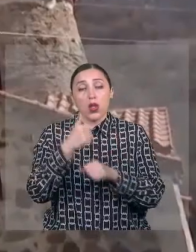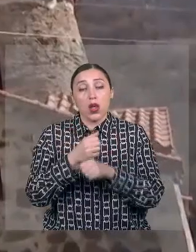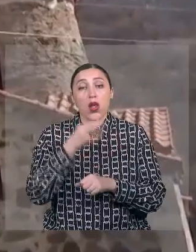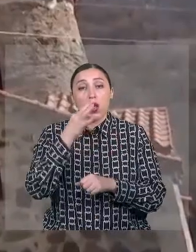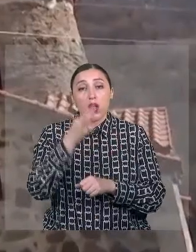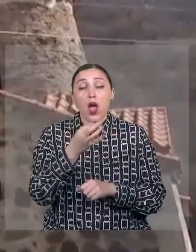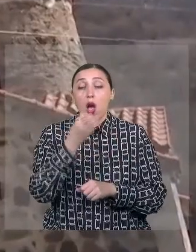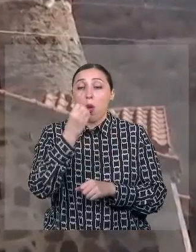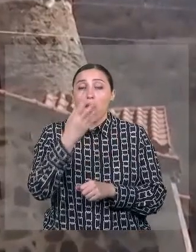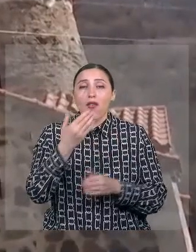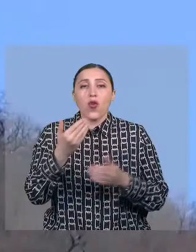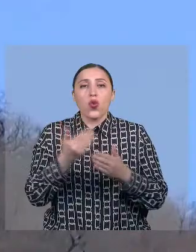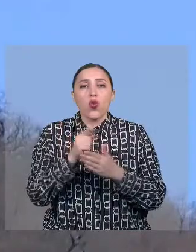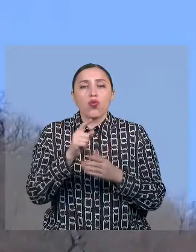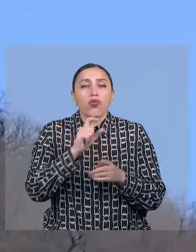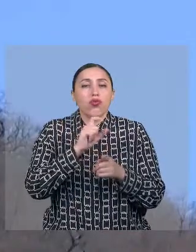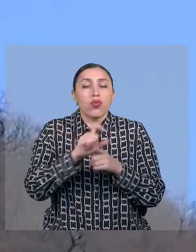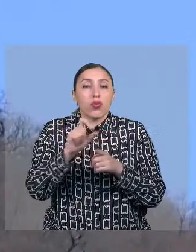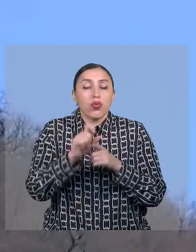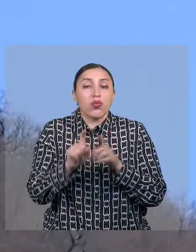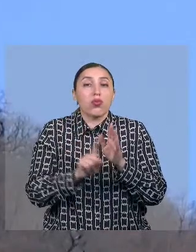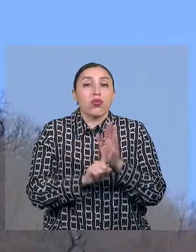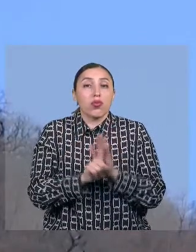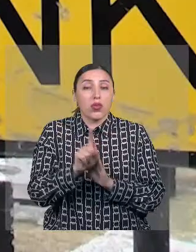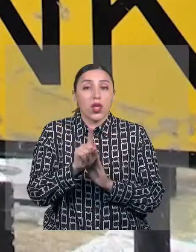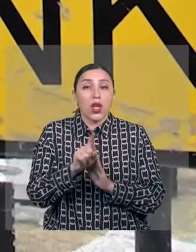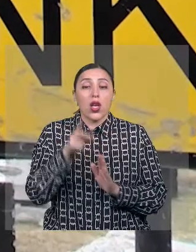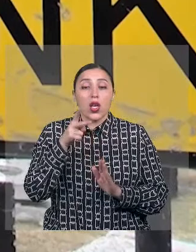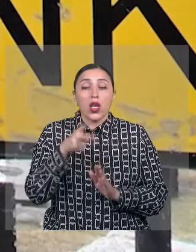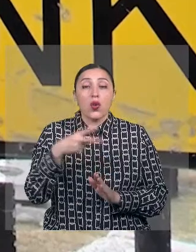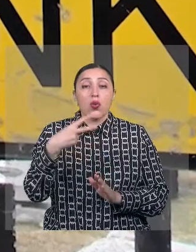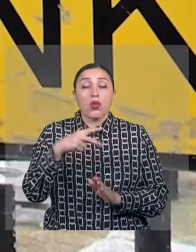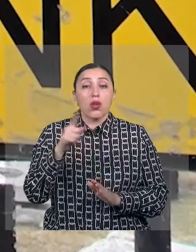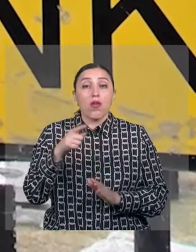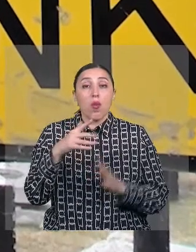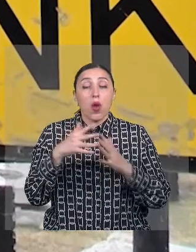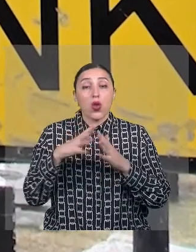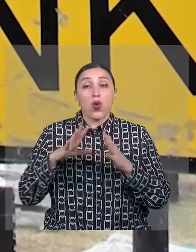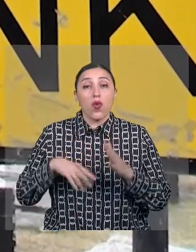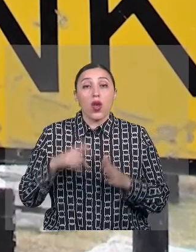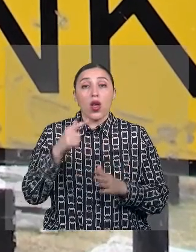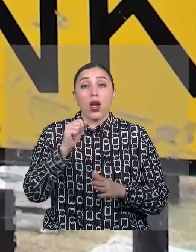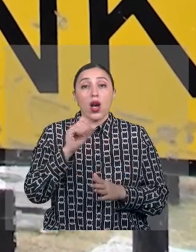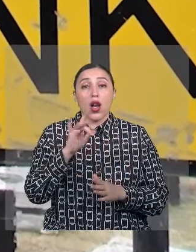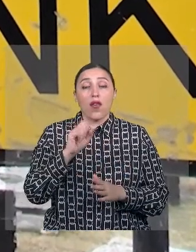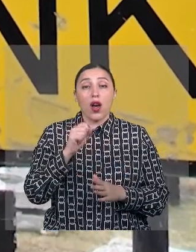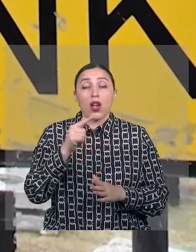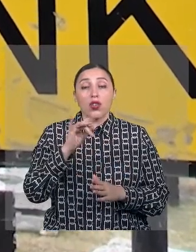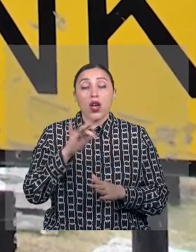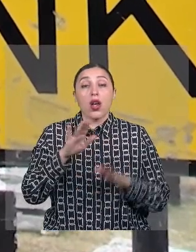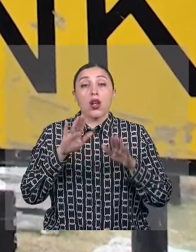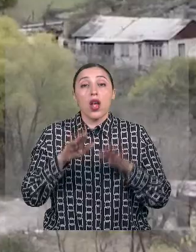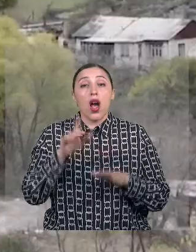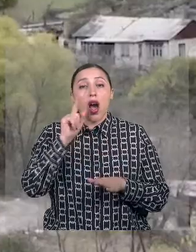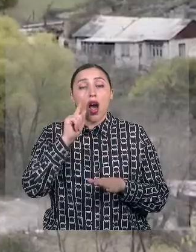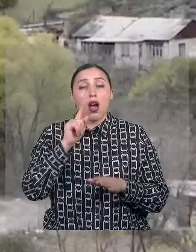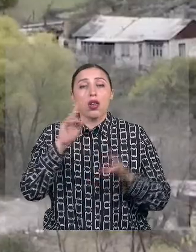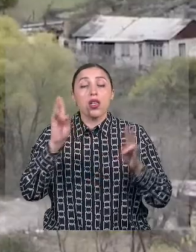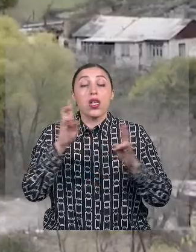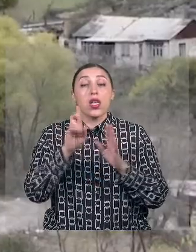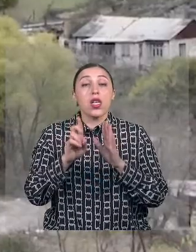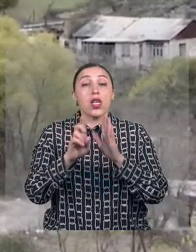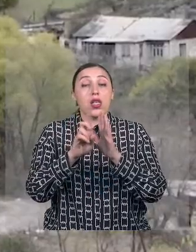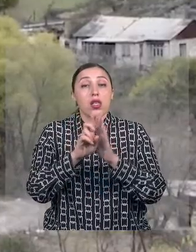Բաքվից հնչող նոր սպառնալիքներին։ 2020 թվականի պատերազմից հետո Քարվաճառում հայ առաքելական միջնադարյան վանական